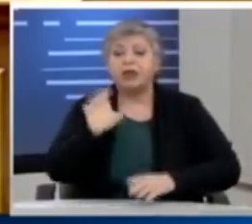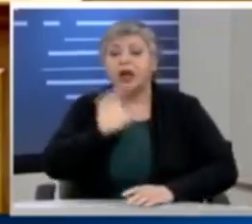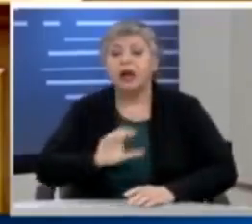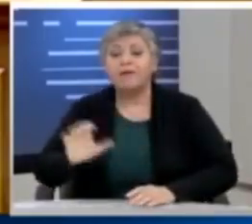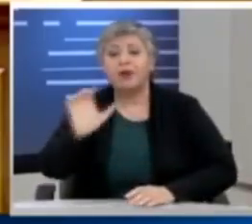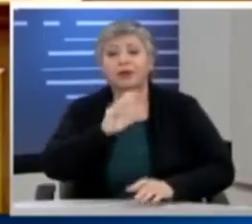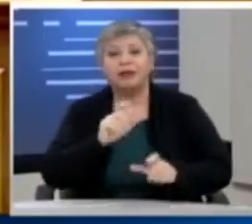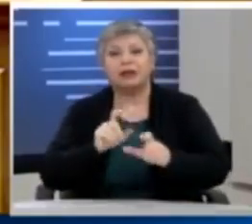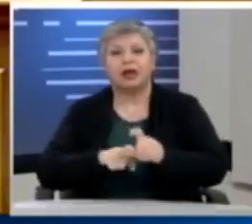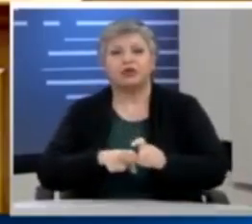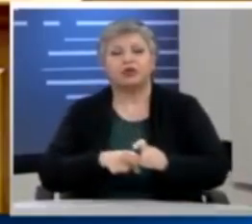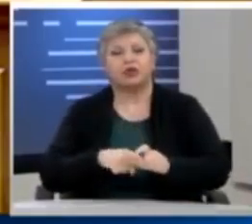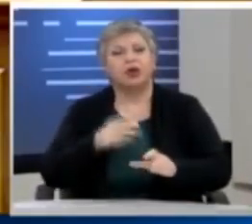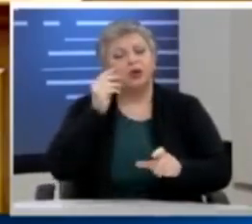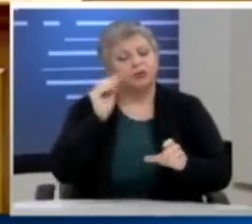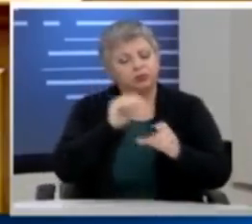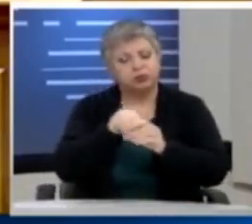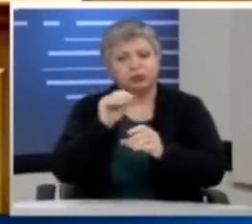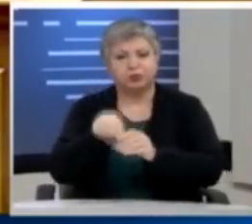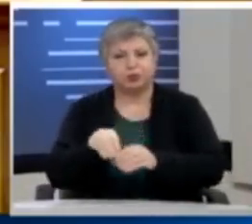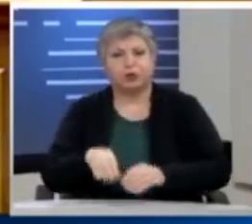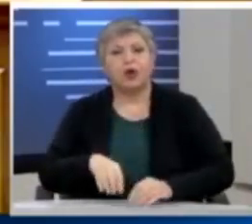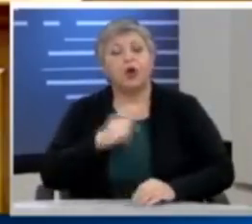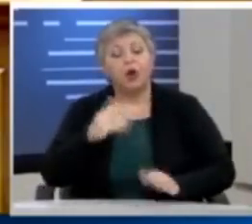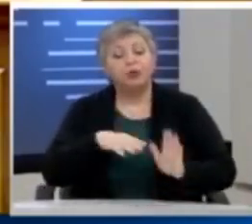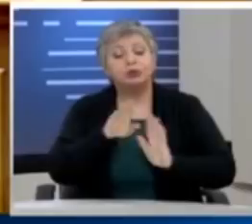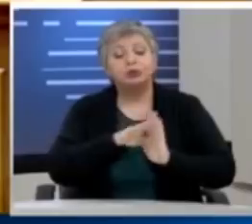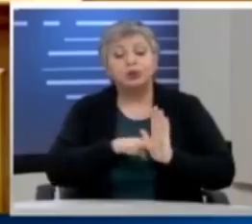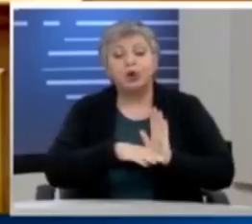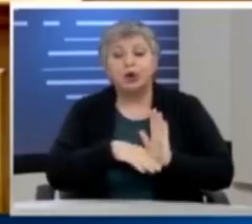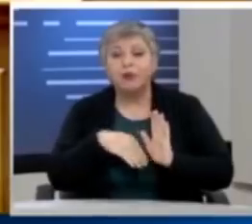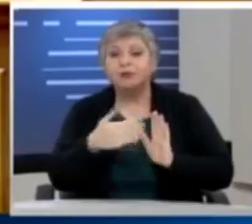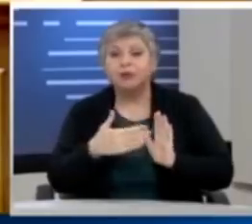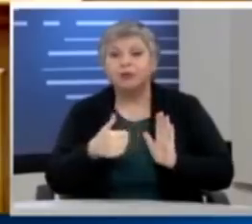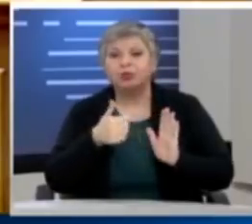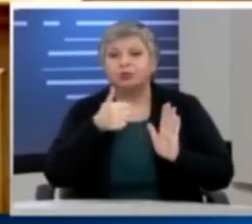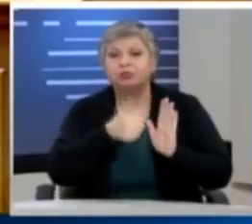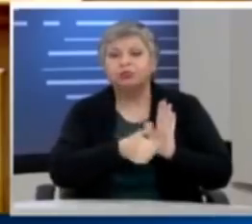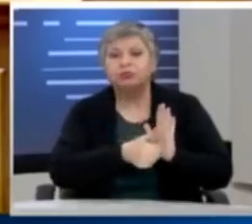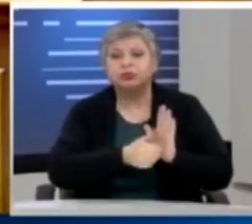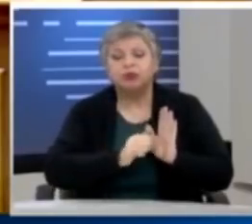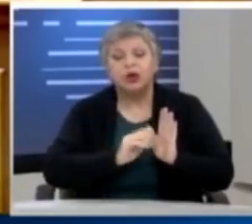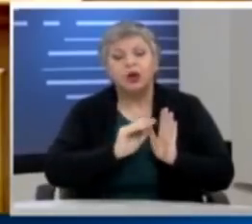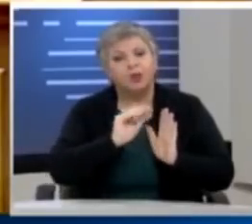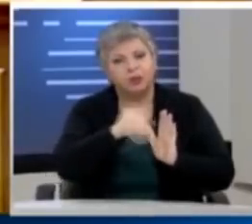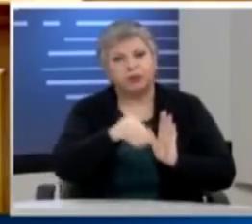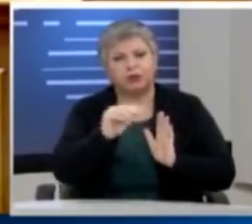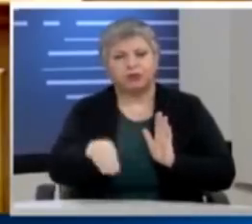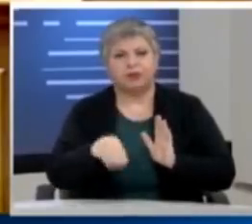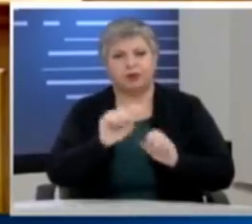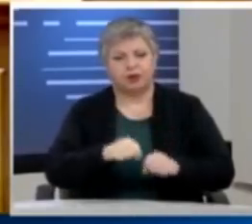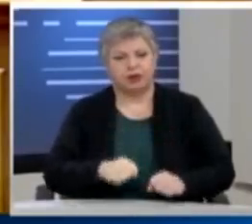και τα χρονοδιαγράμματα της ενταξιακής διαδικασίας. Εδώ καταγράφεται με κάθε λεπτομέρεια και